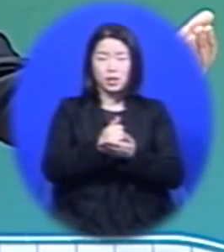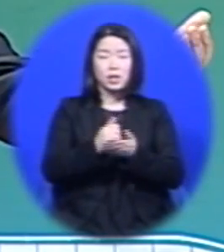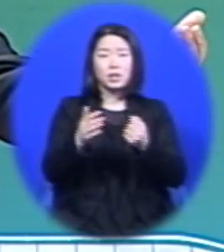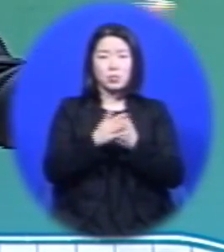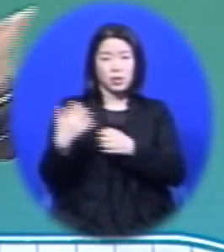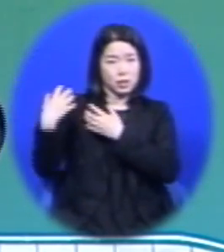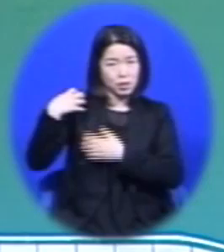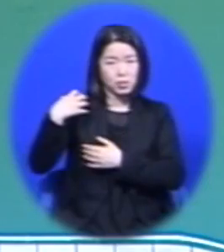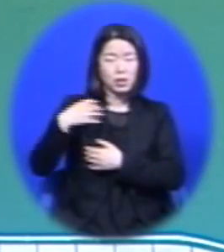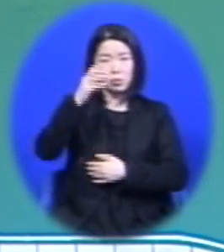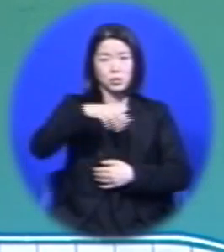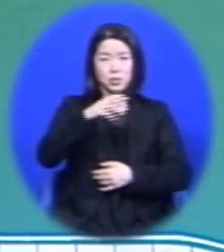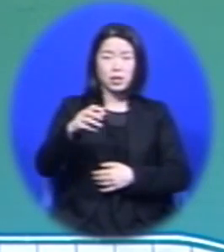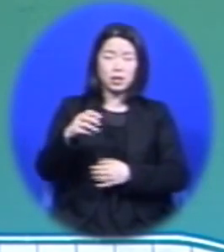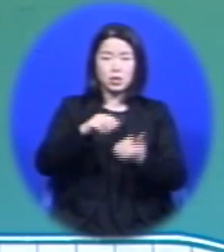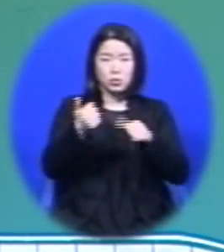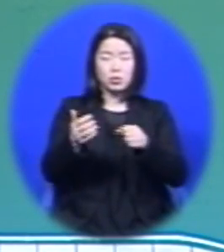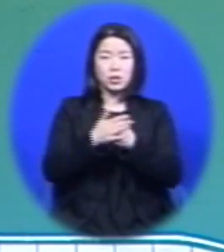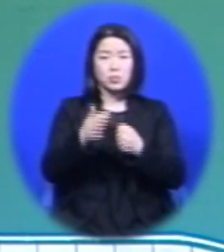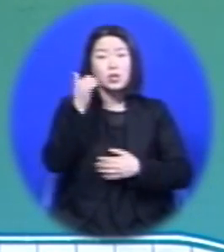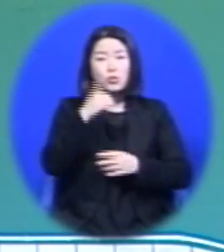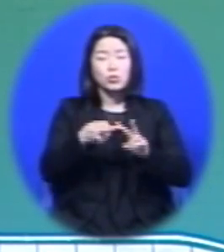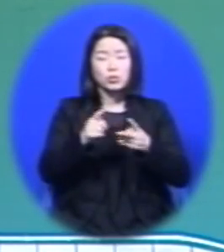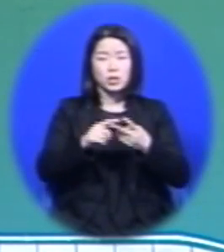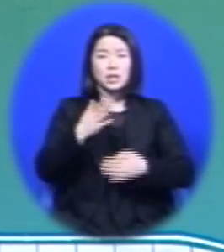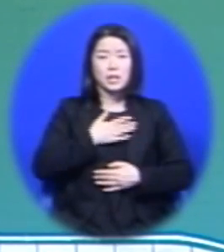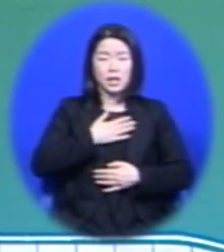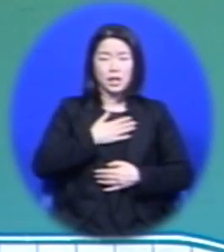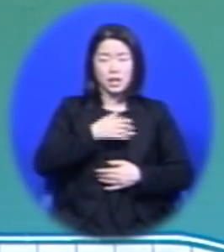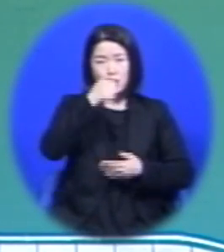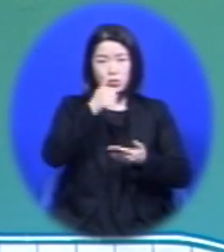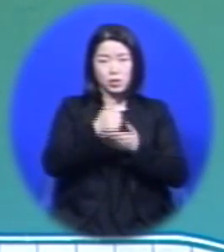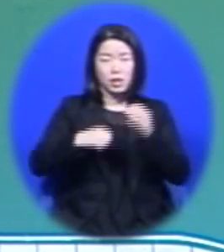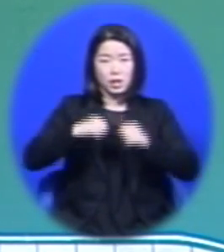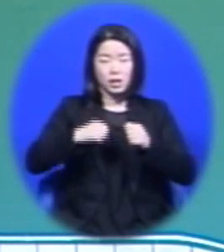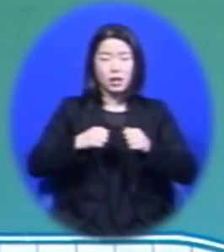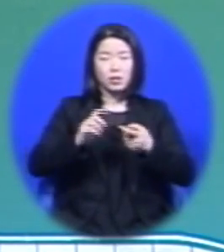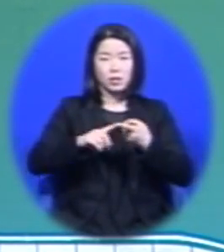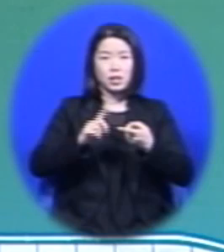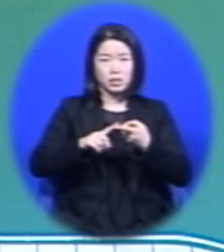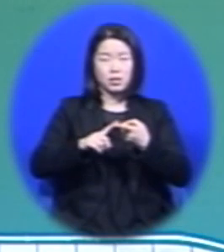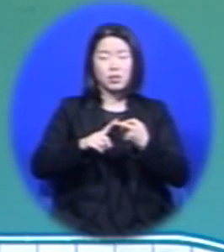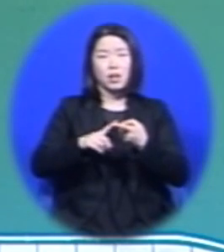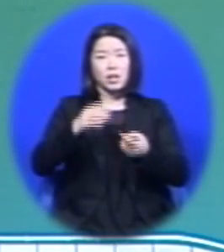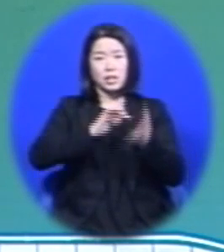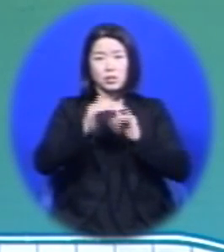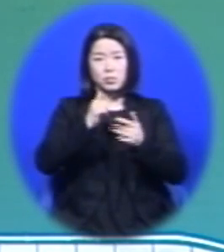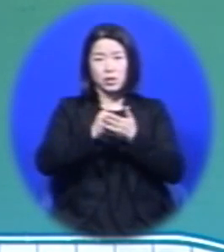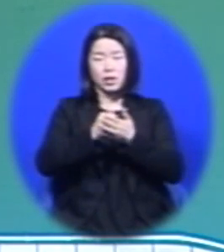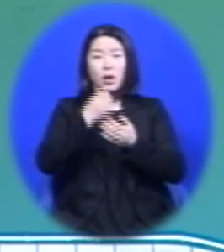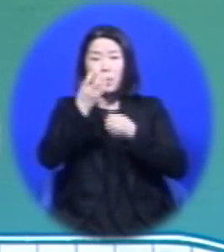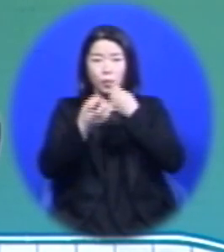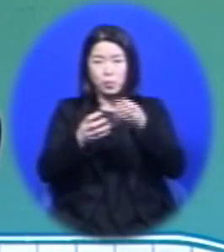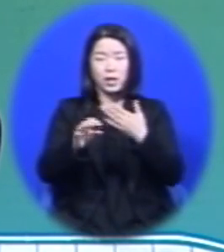죽으셨기에 누구든지 예수님이 나의 죄를 지신 줄로 믿고 입으로 시인하고 고백하면